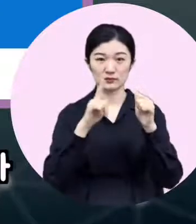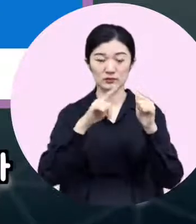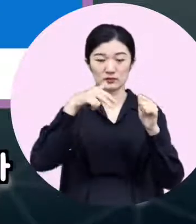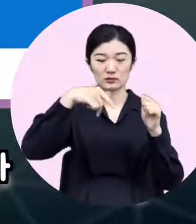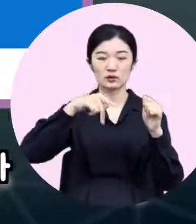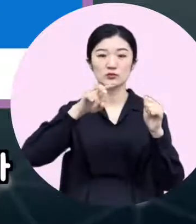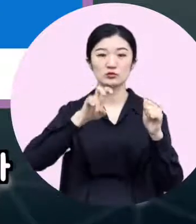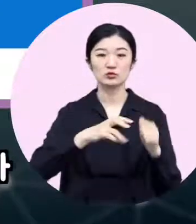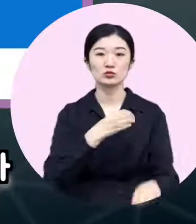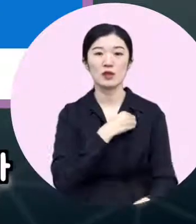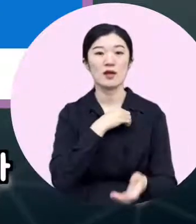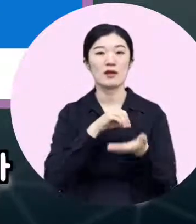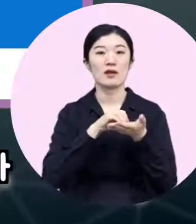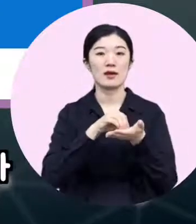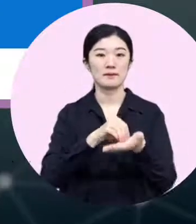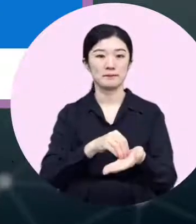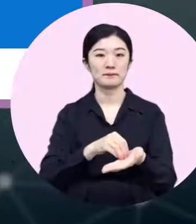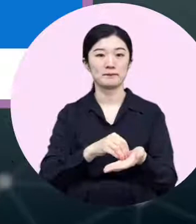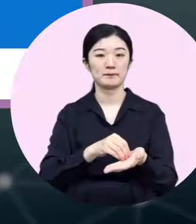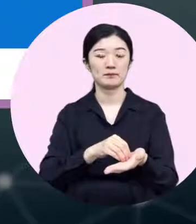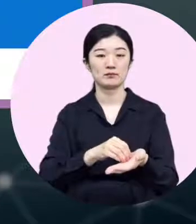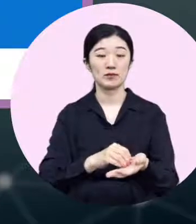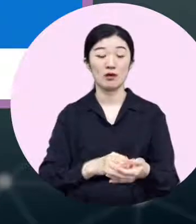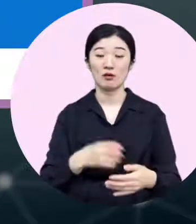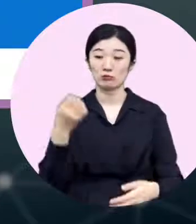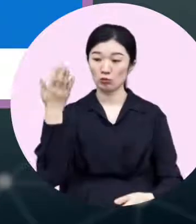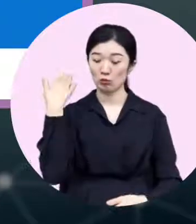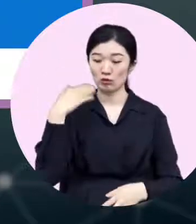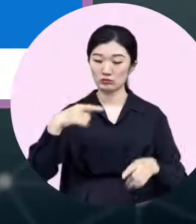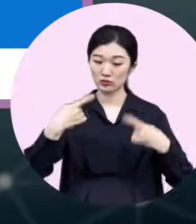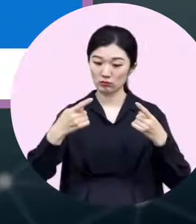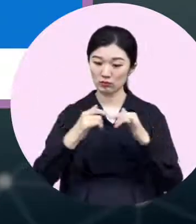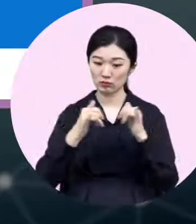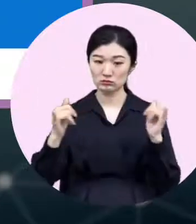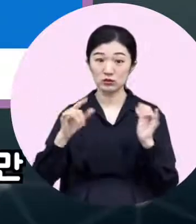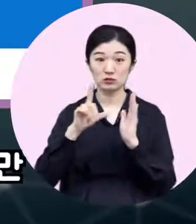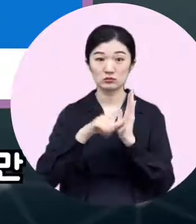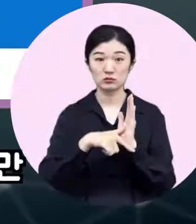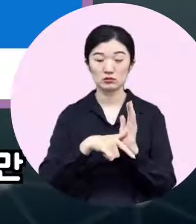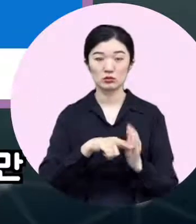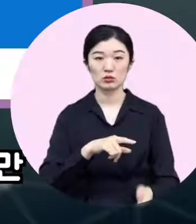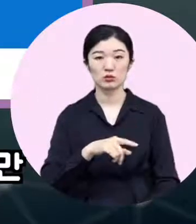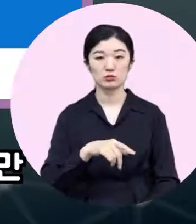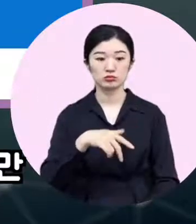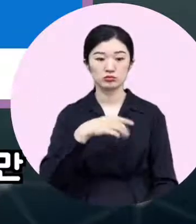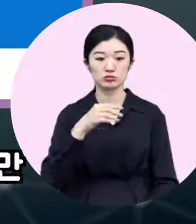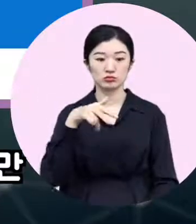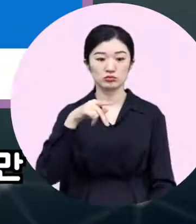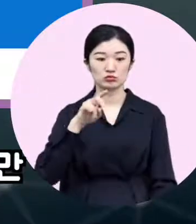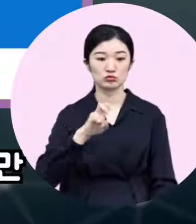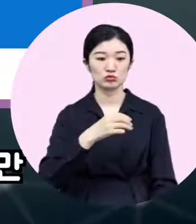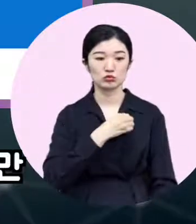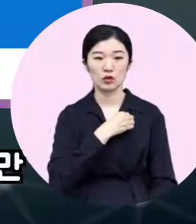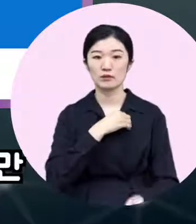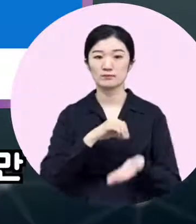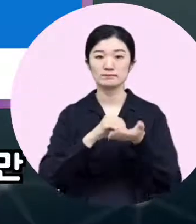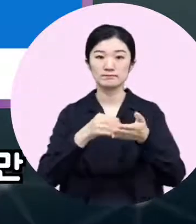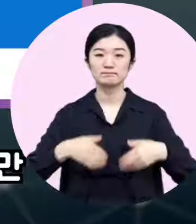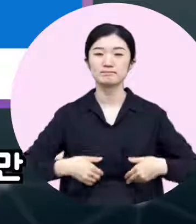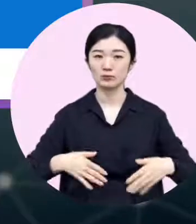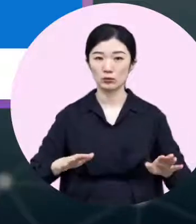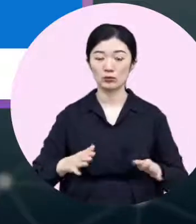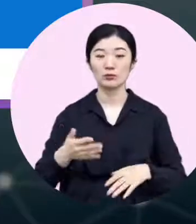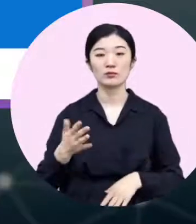줌 회원가입을 먼저 하셔야 됩니다. 그러니까 참가자로서는 줌 회원가입 계정이 없어도 그냥 회의에 참가할 수